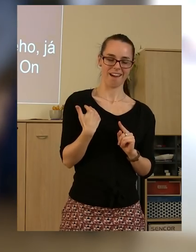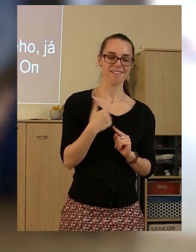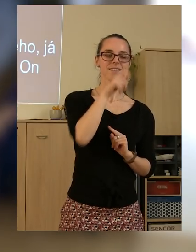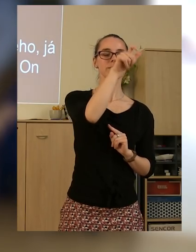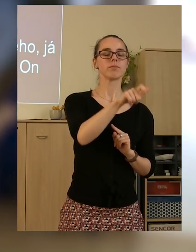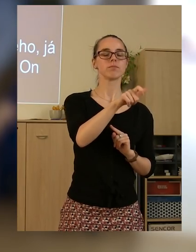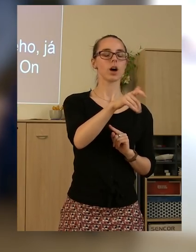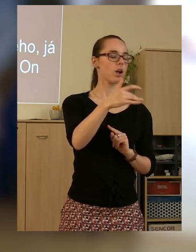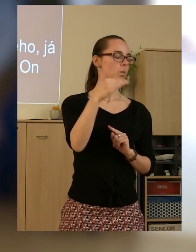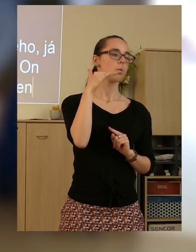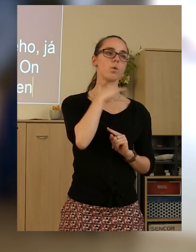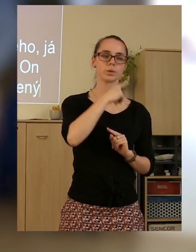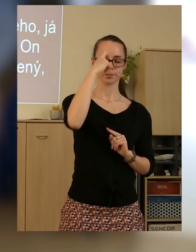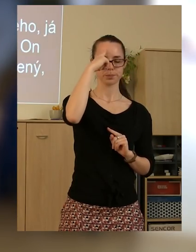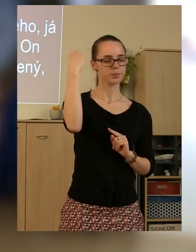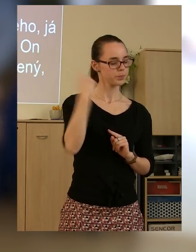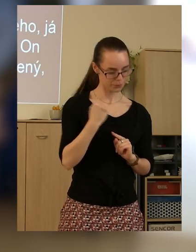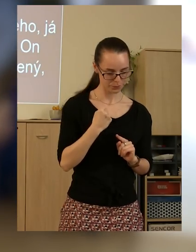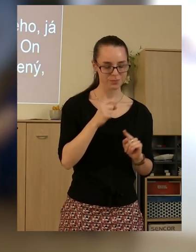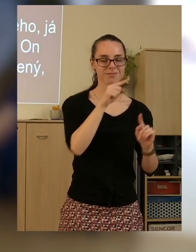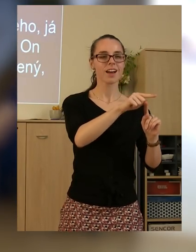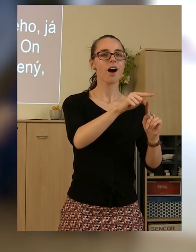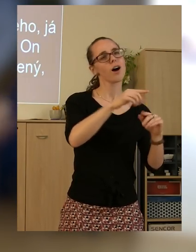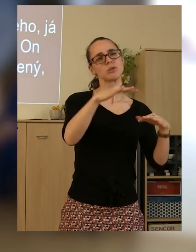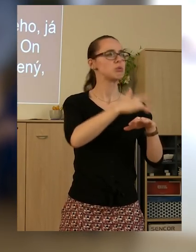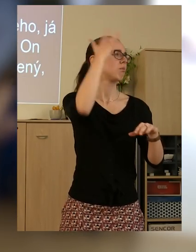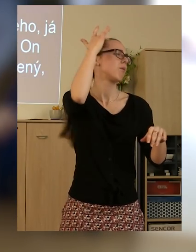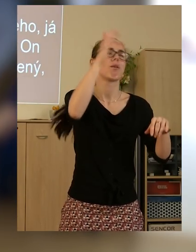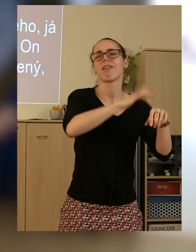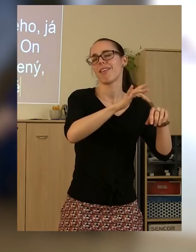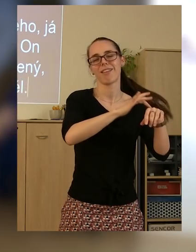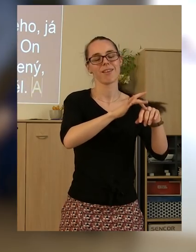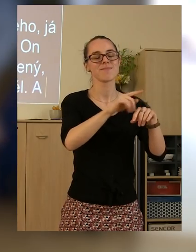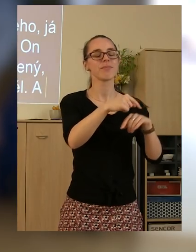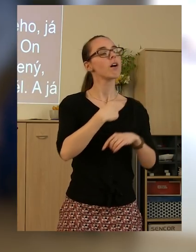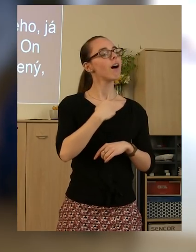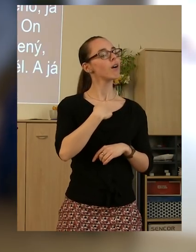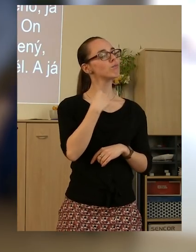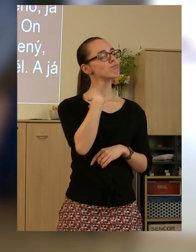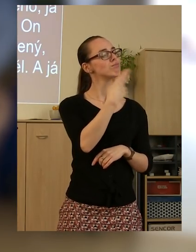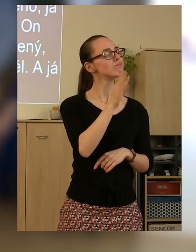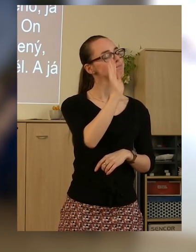osvícený, ale myslím, že to ani nevěděl. Já jsem mu jednou říkal, on byl